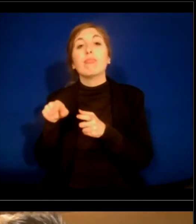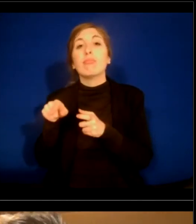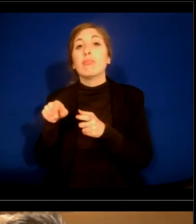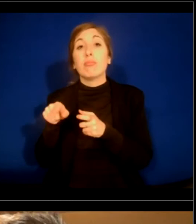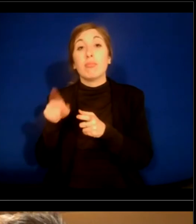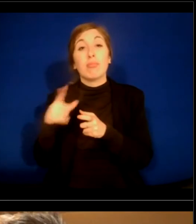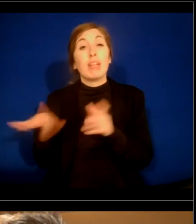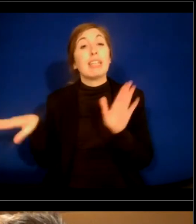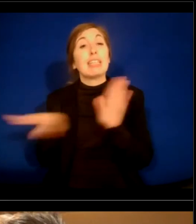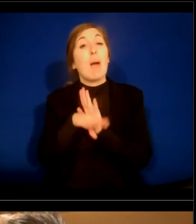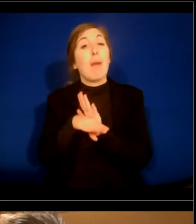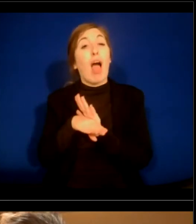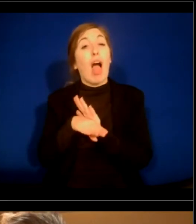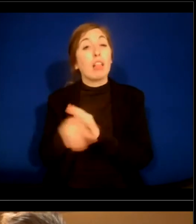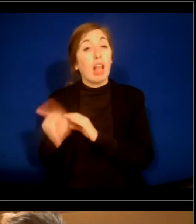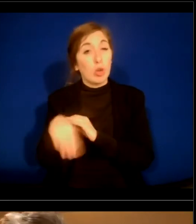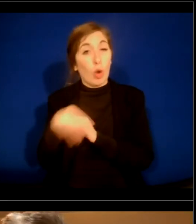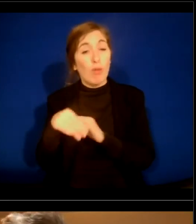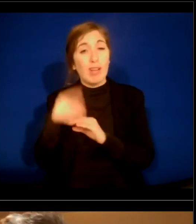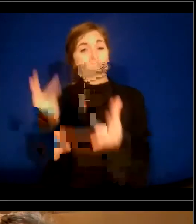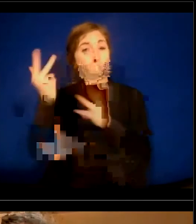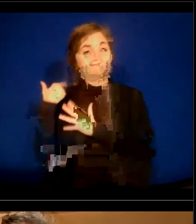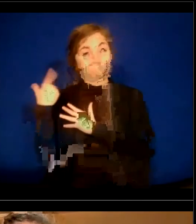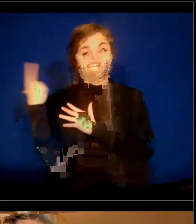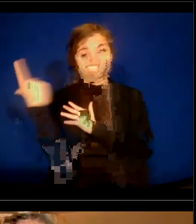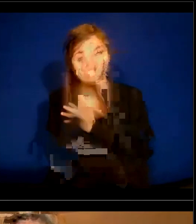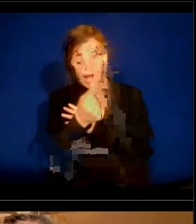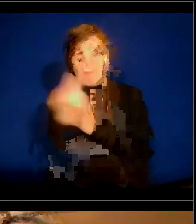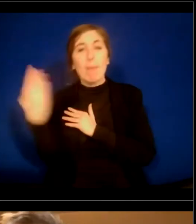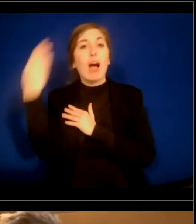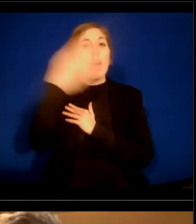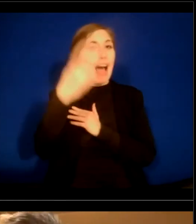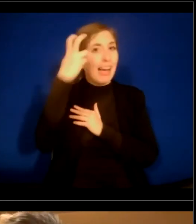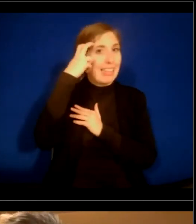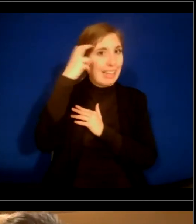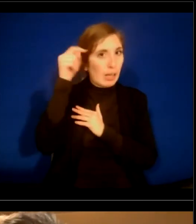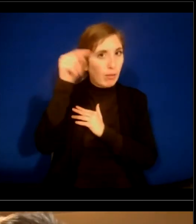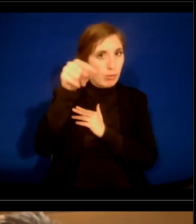Covid, che venisse attivata l'equipe psicosociale delle